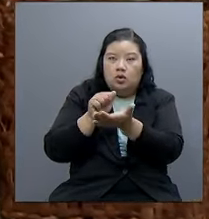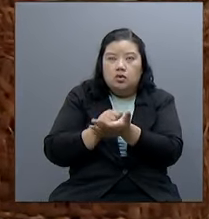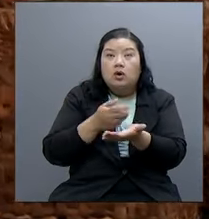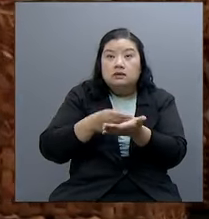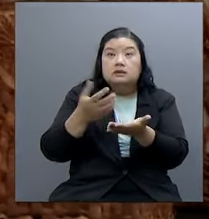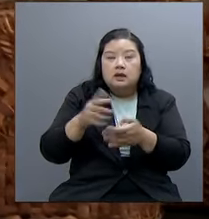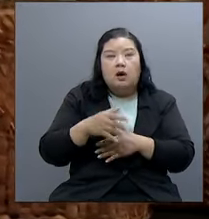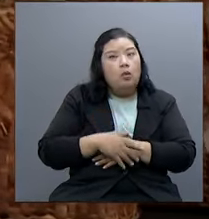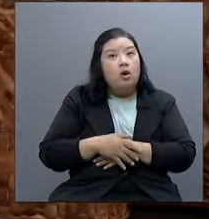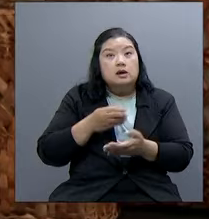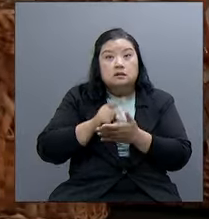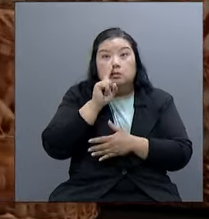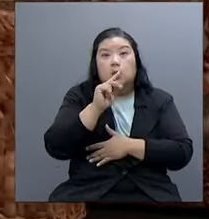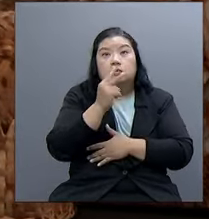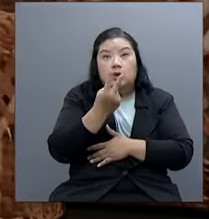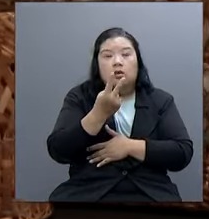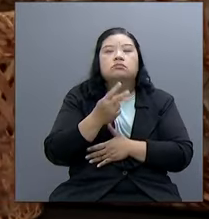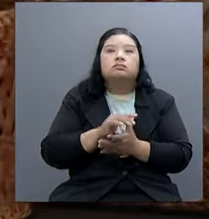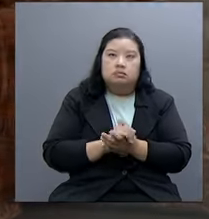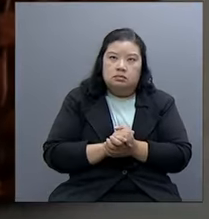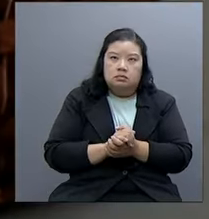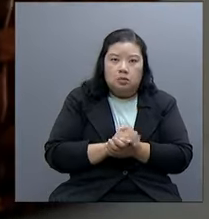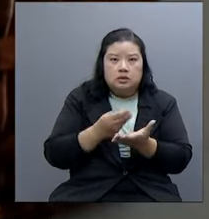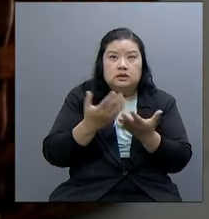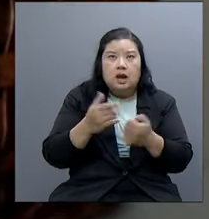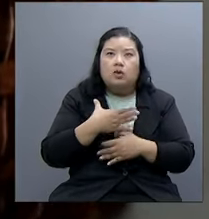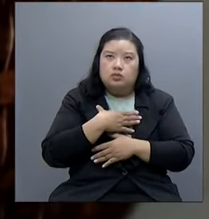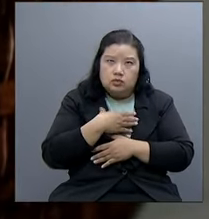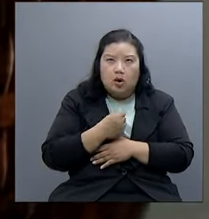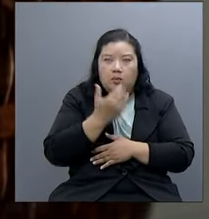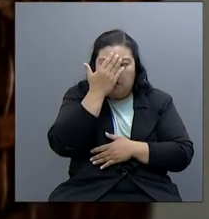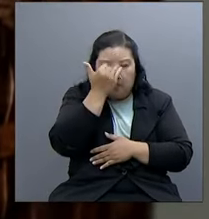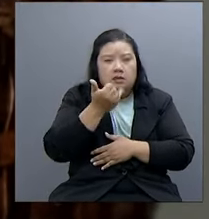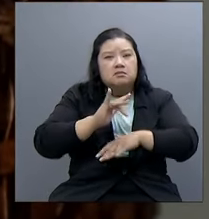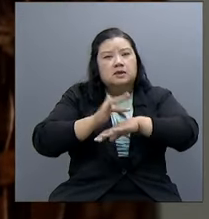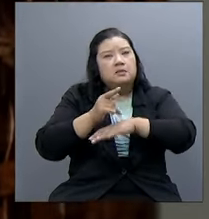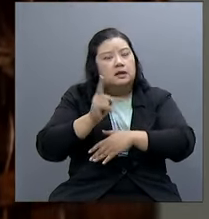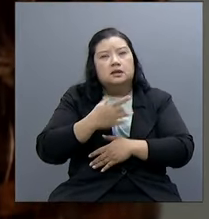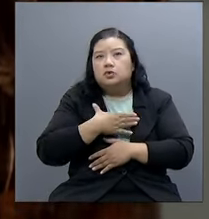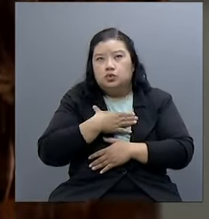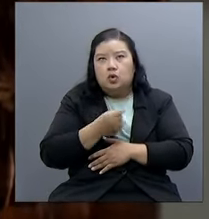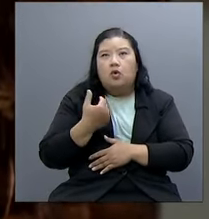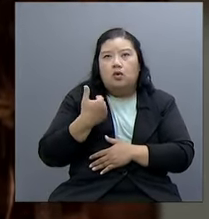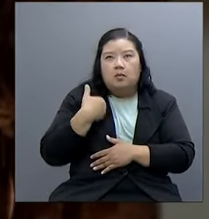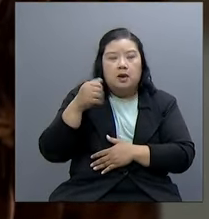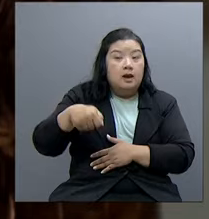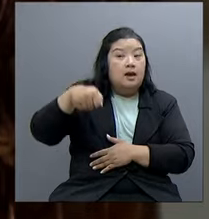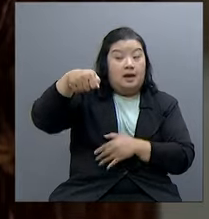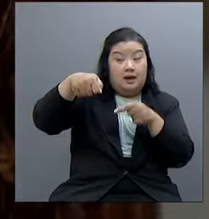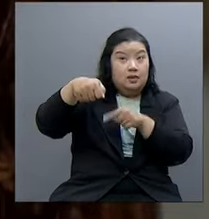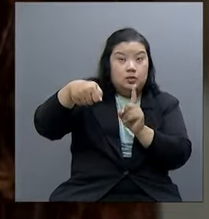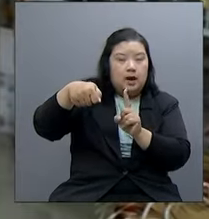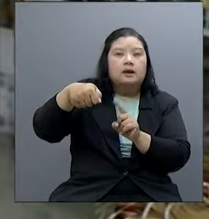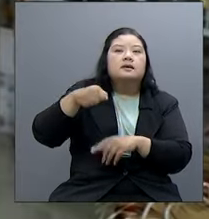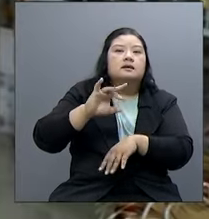็กลบมาซื้ออีกเพราว่าลูกค้าที่มาซือของธรรมชาติได้กระเป๋าคผลิตจากธรรมชาติ